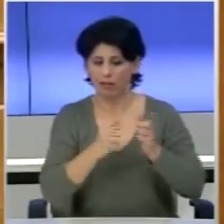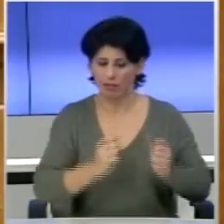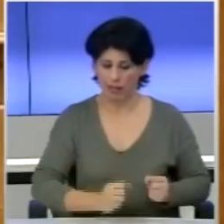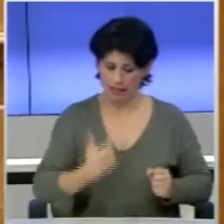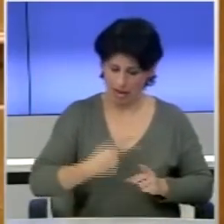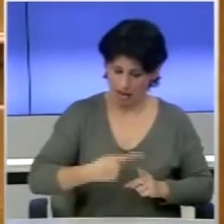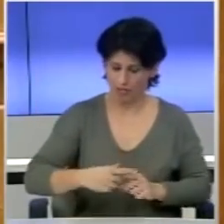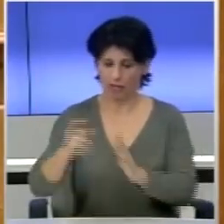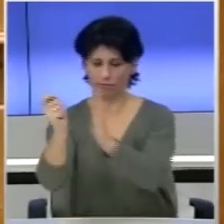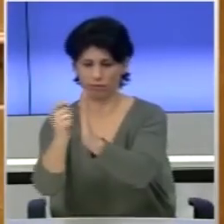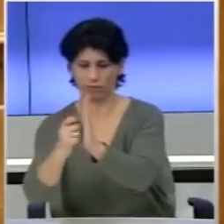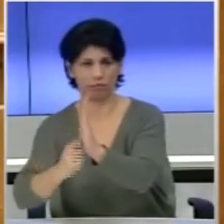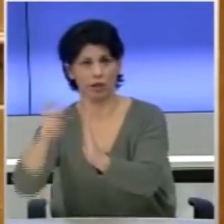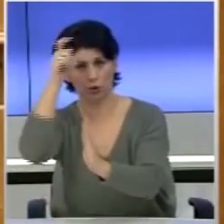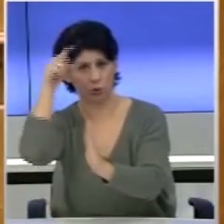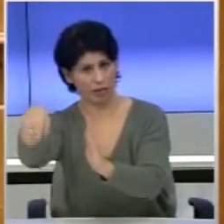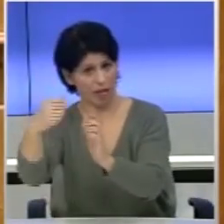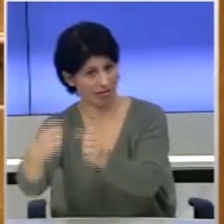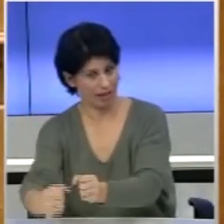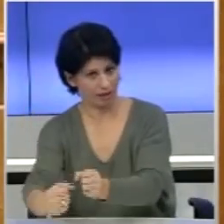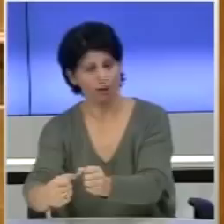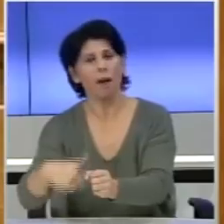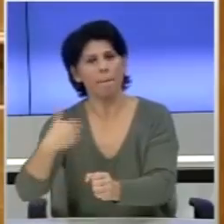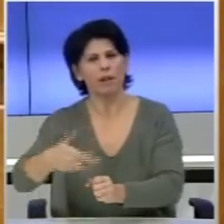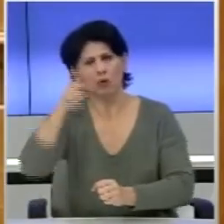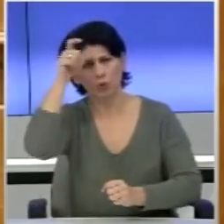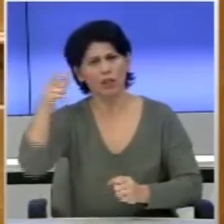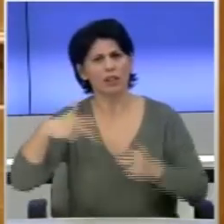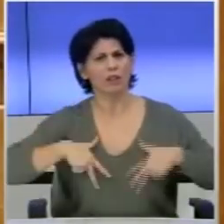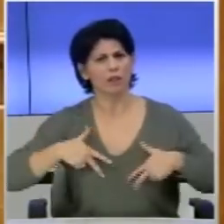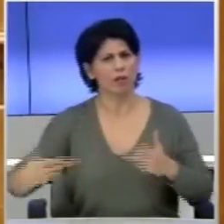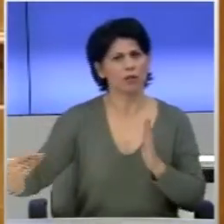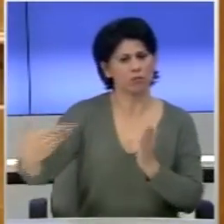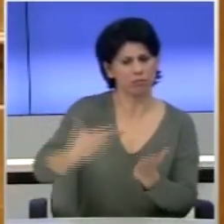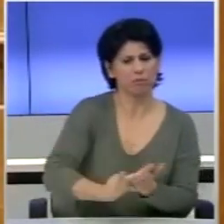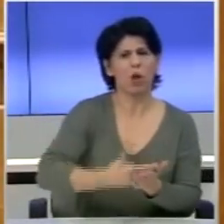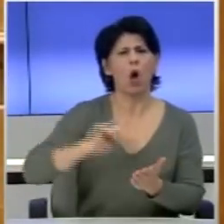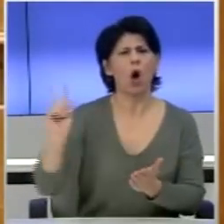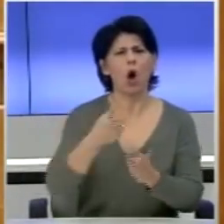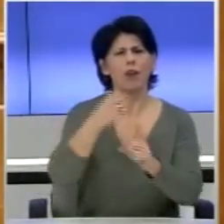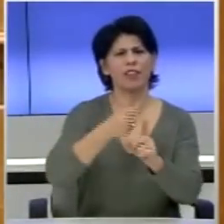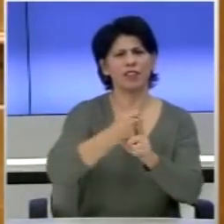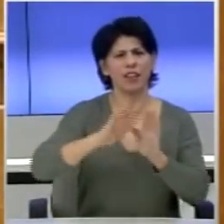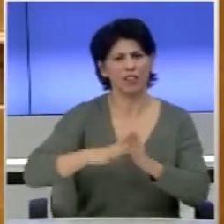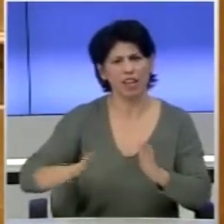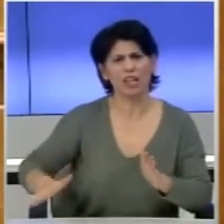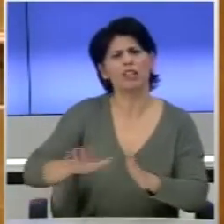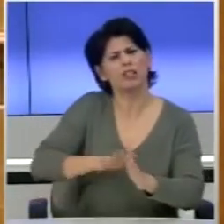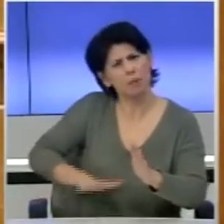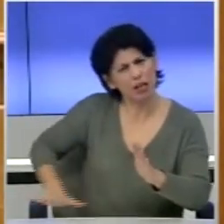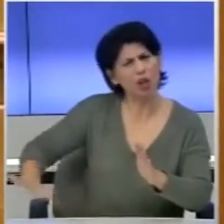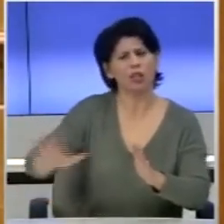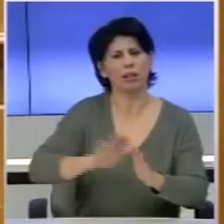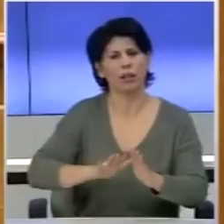δύο πλευρών και η τουρκική κυβέρνηση θα μπορεί να θέσει όλες τις διεκδικήσεις της στο Αιγαίο, στην ευρύτερη